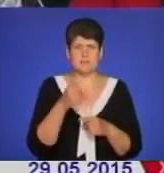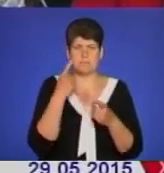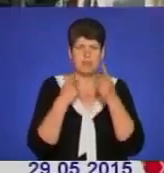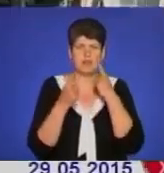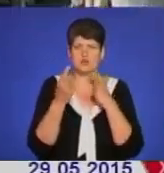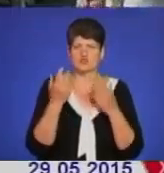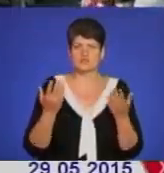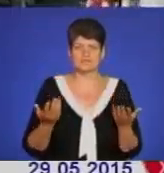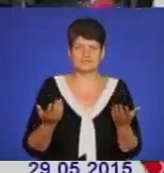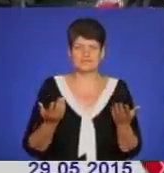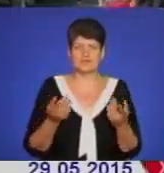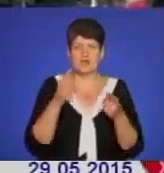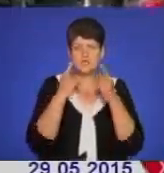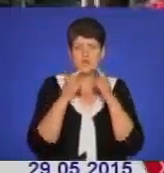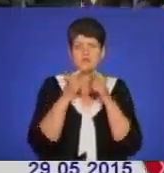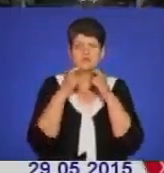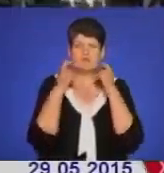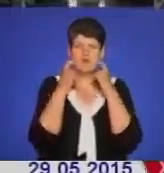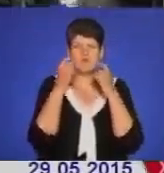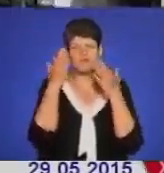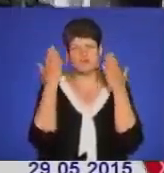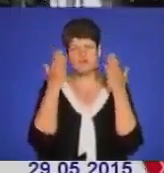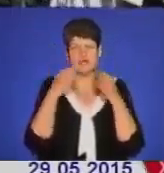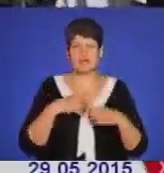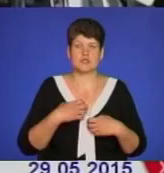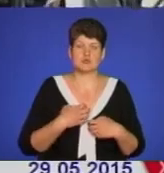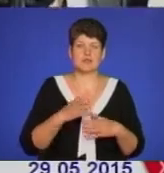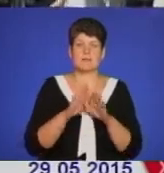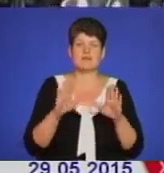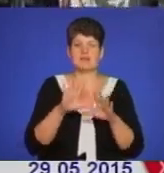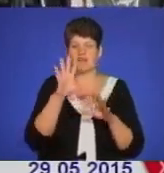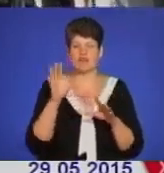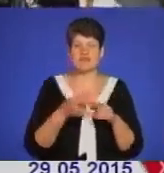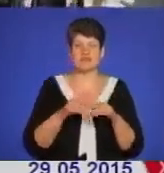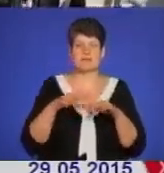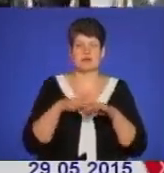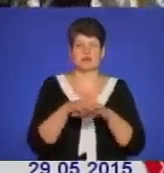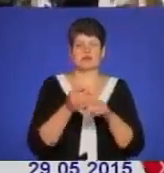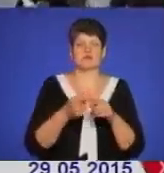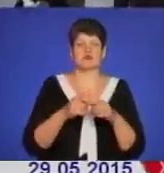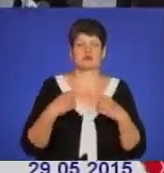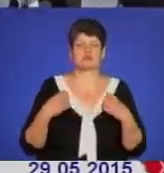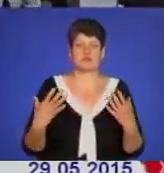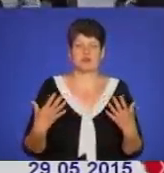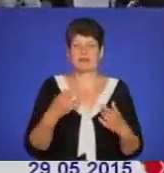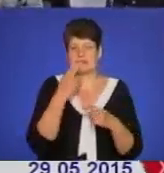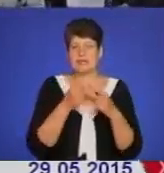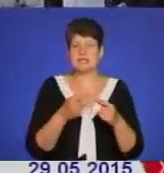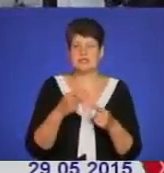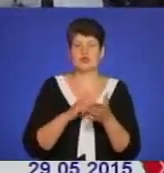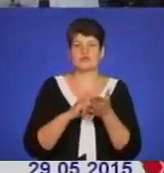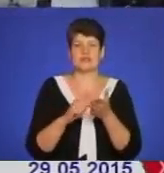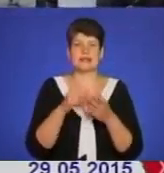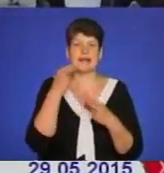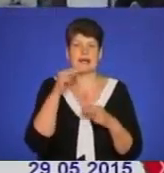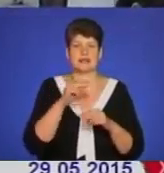плачу. Сльози і посмішки, веселі і сумні пісні – усе переплелося у цьому святі. Традиційно відзначили